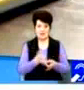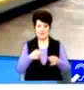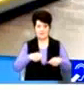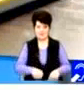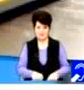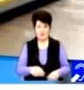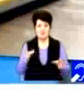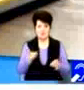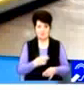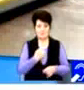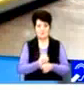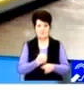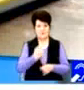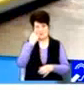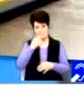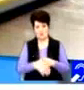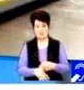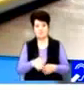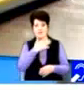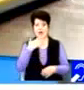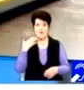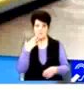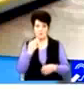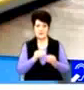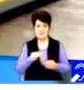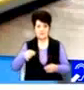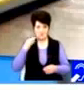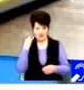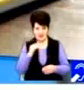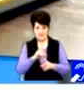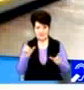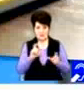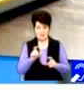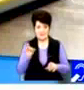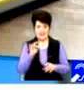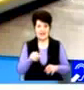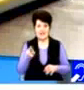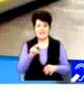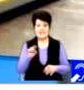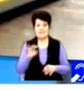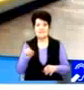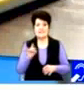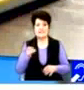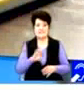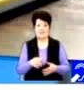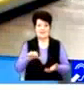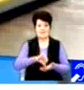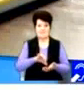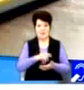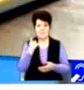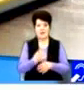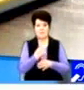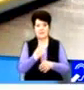voteze și că trebuie să o facă conștient mai mult după zeci de ani petrecuți în instituții rezidențiale au participat pentru prima dată la